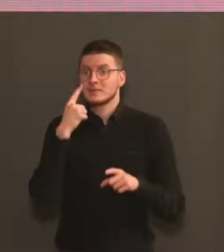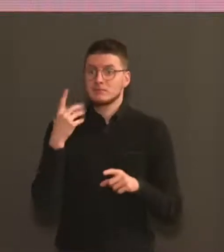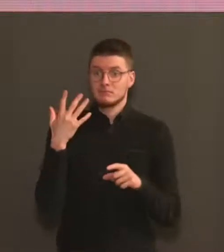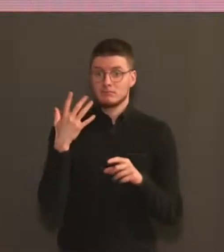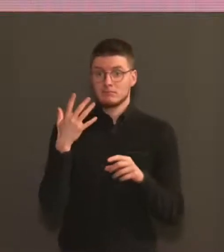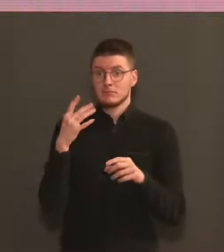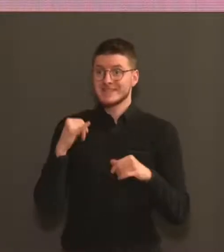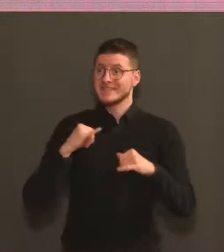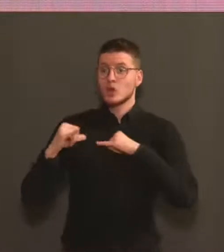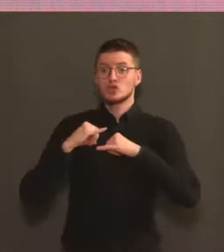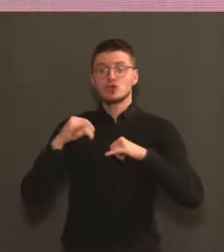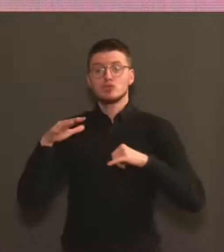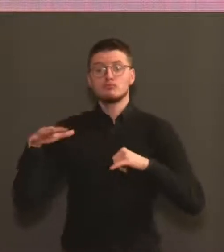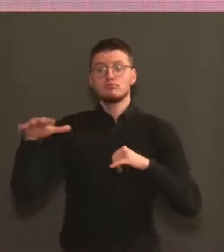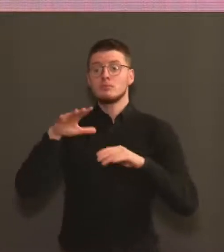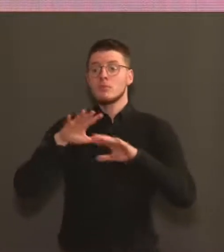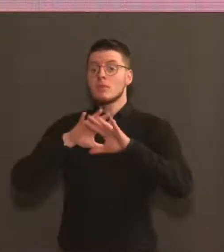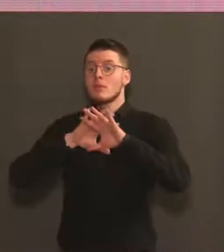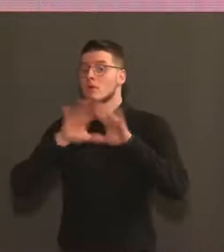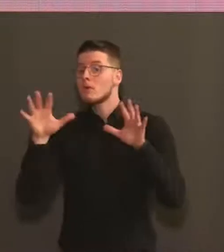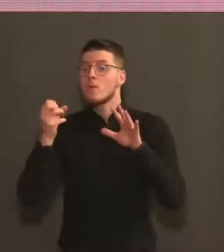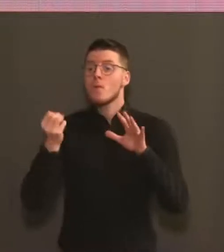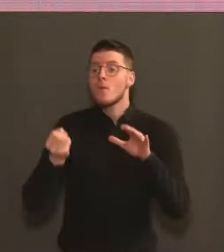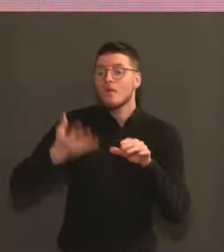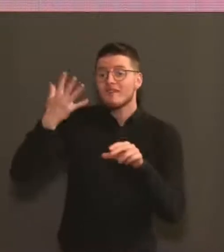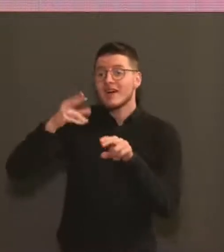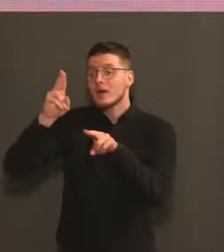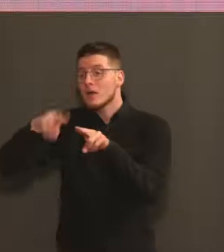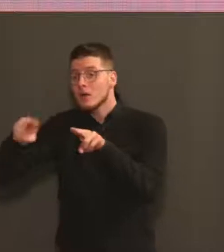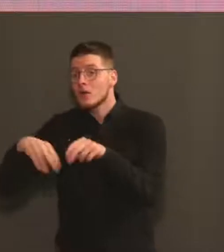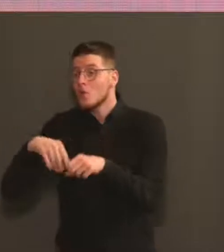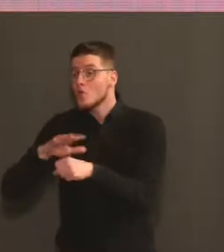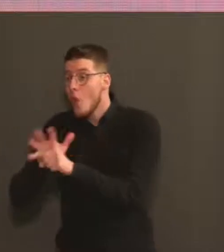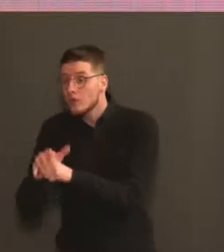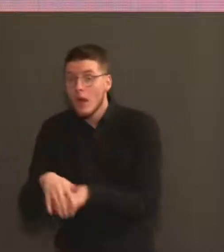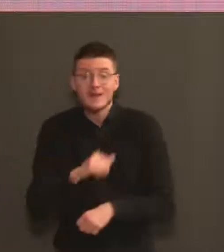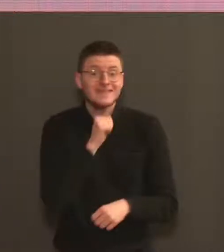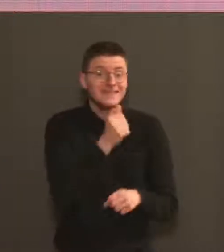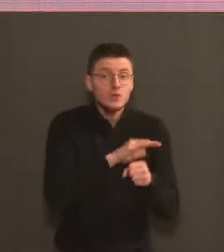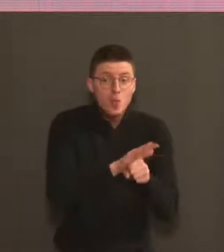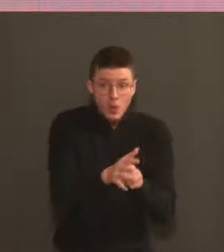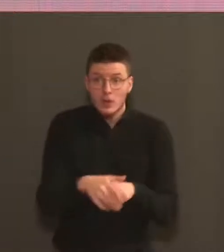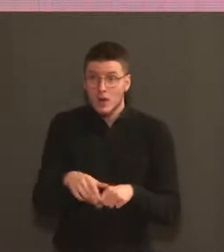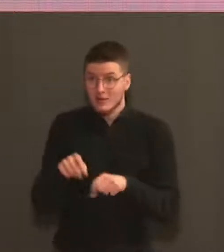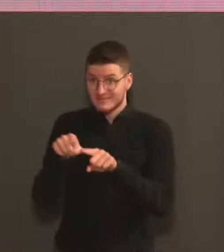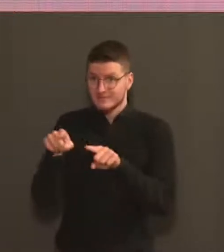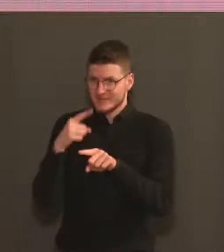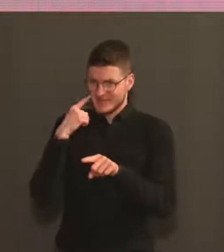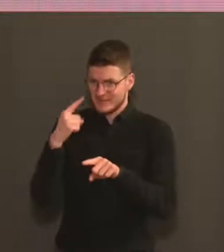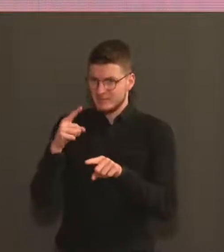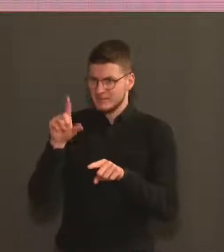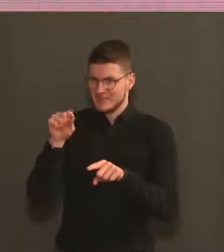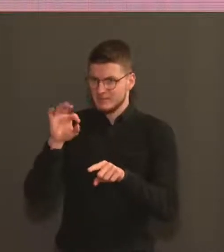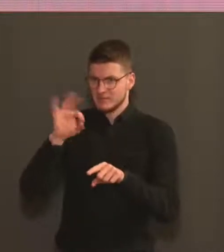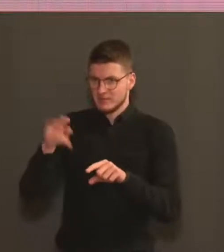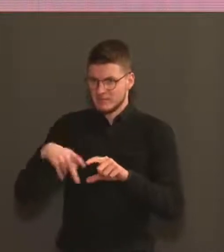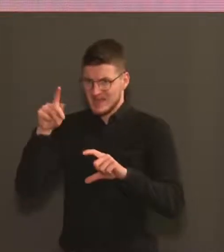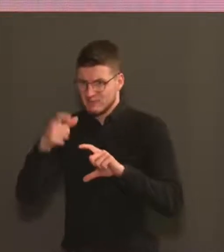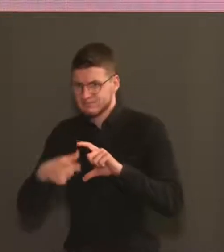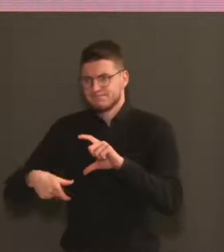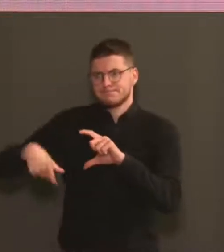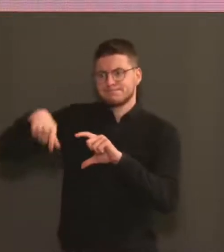ziekenhuizen, COVID en niet-COVID, dan zie je dat er momenteel nog steeds 10% meer patiënten in de ziekenhuizen liggen dan